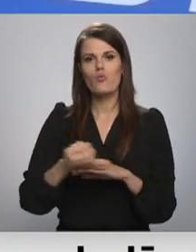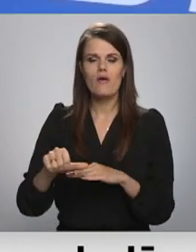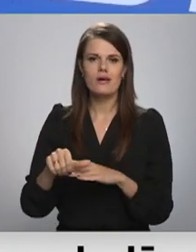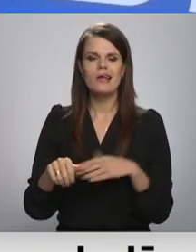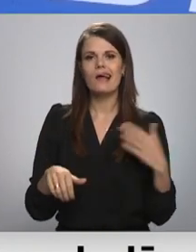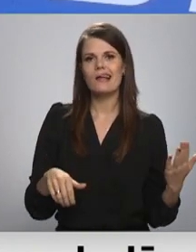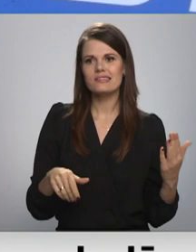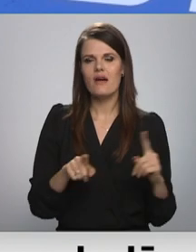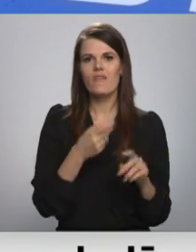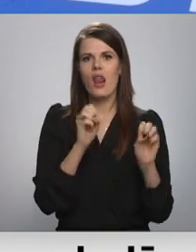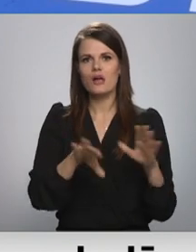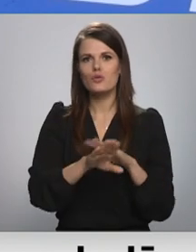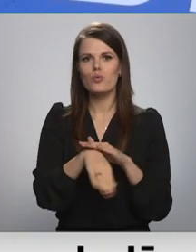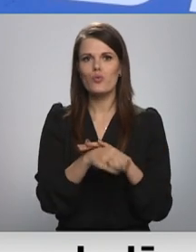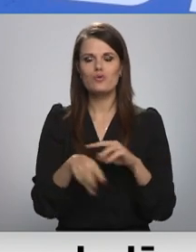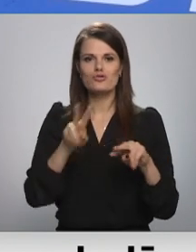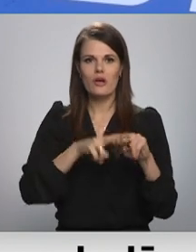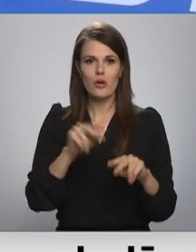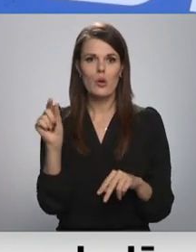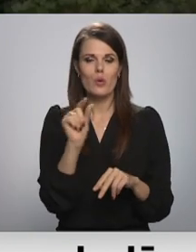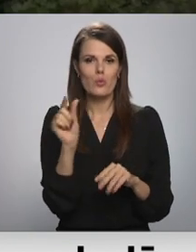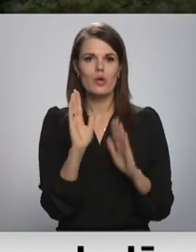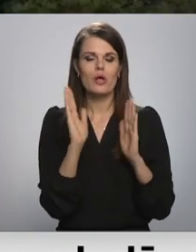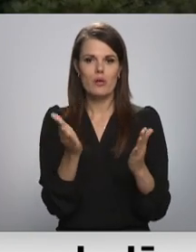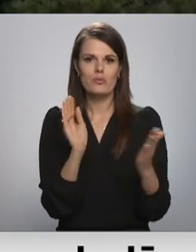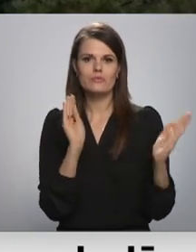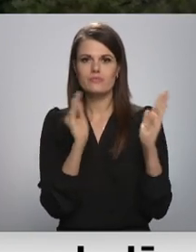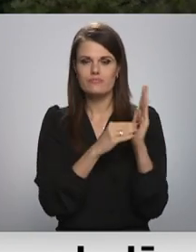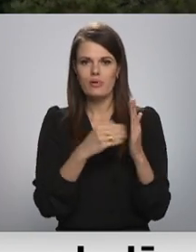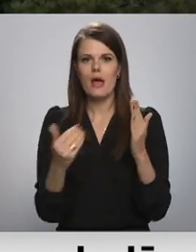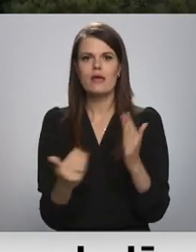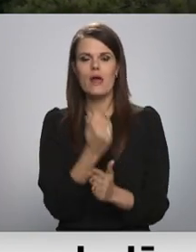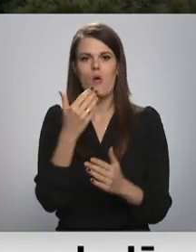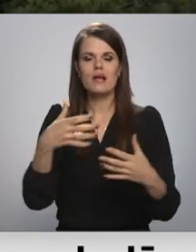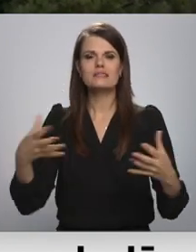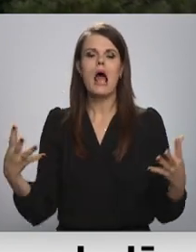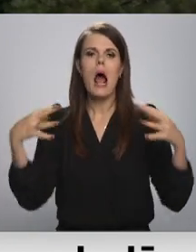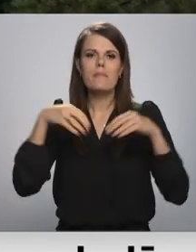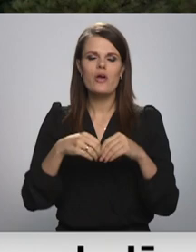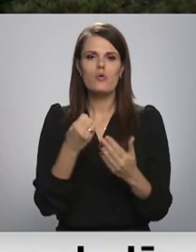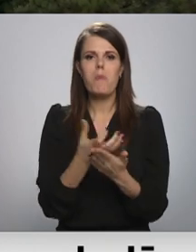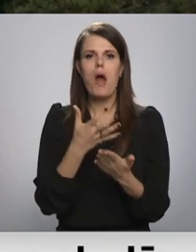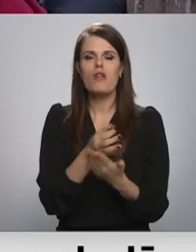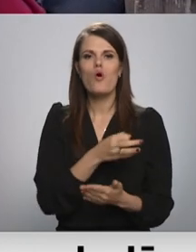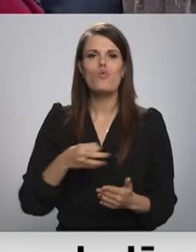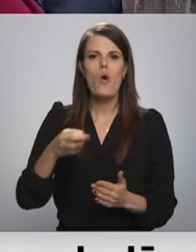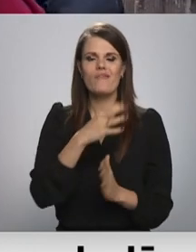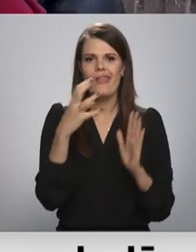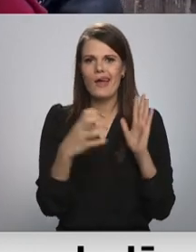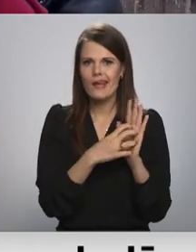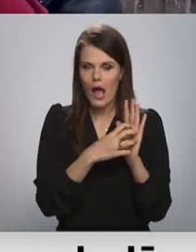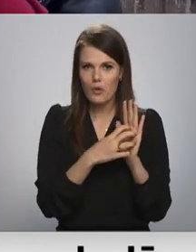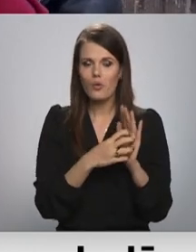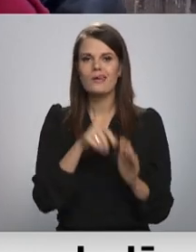pusē vēl atstāta tukša vieta, kur jau tuvākajā laikā tiks pievienots jaunais apvienotā Balvu novada ģerbonis.